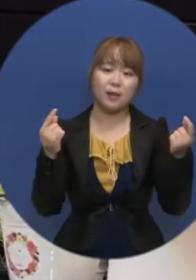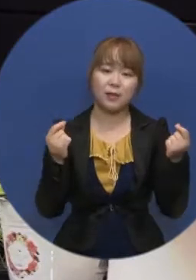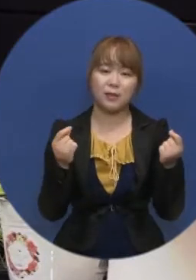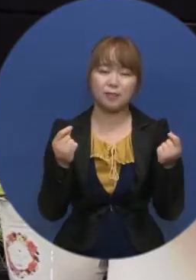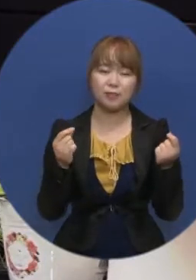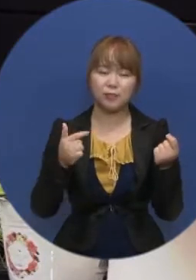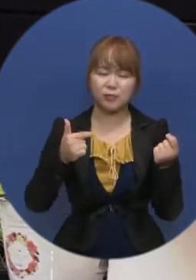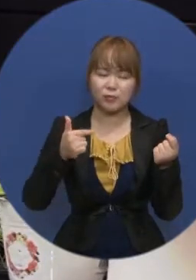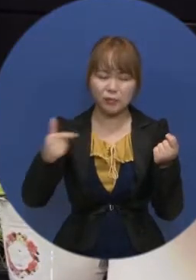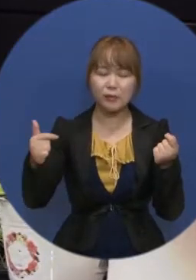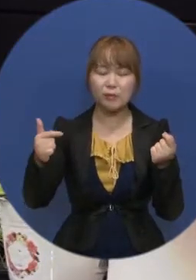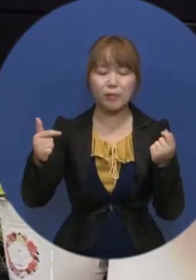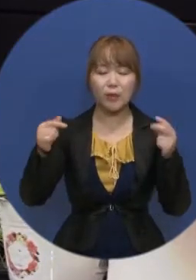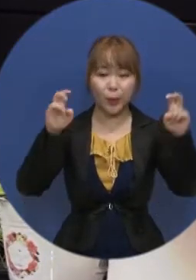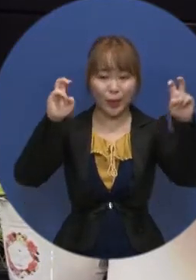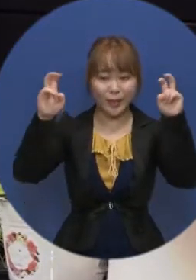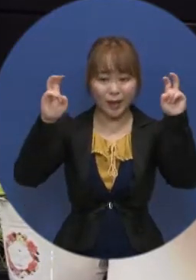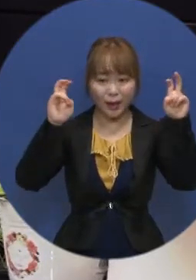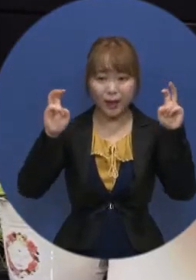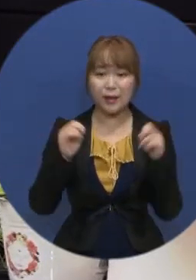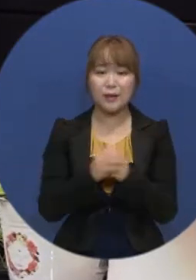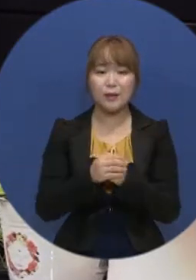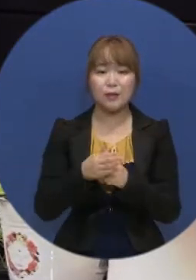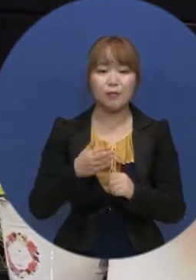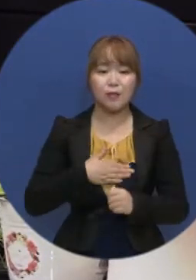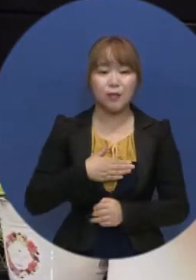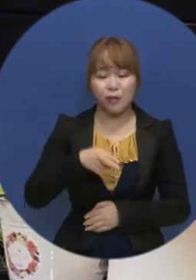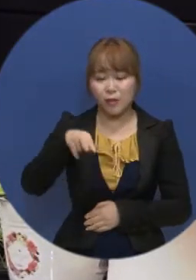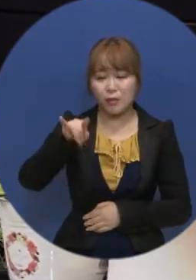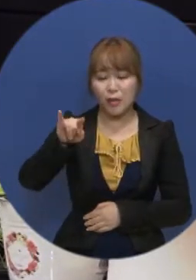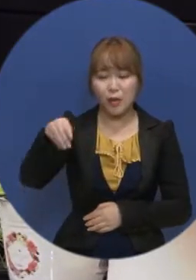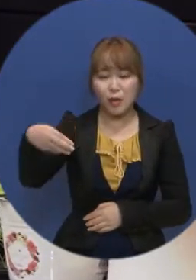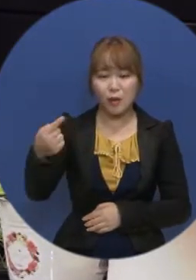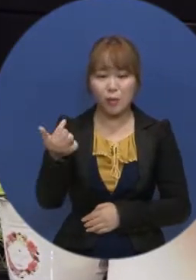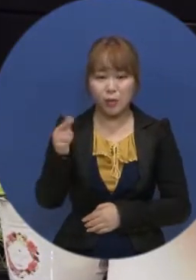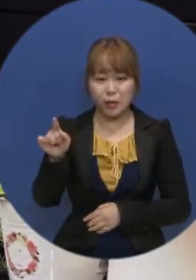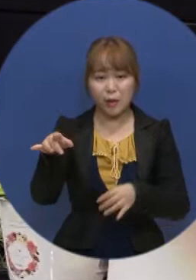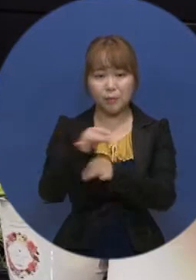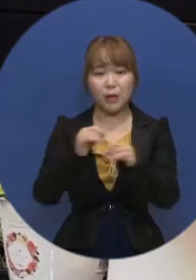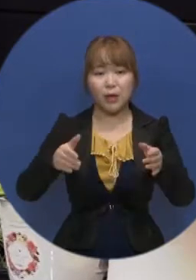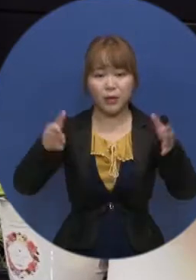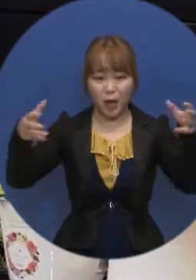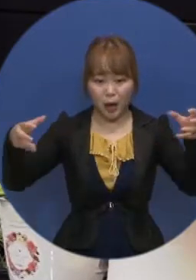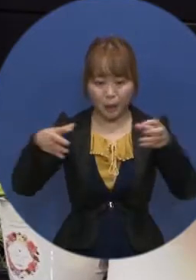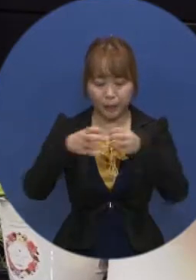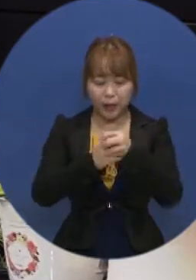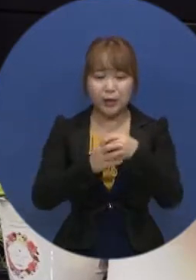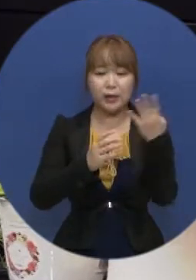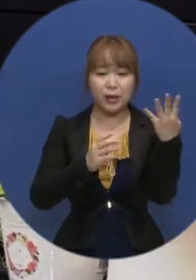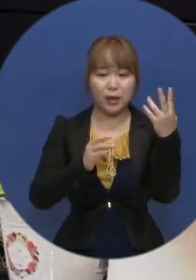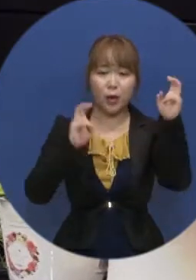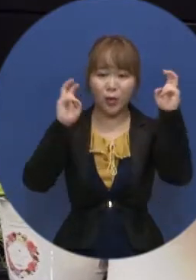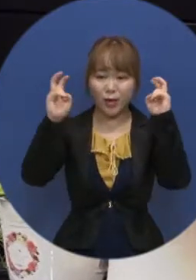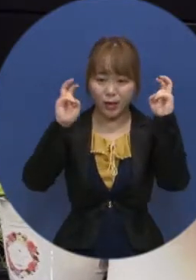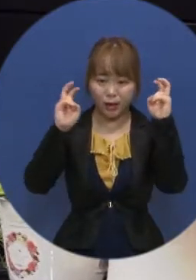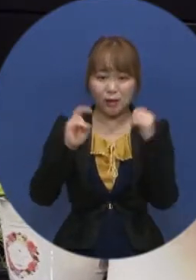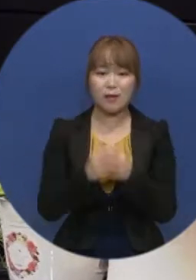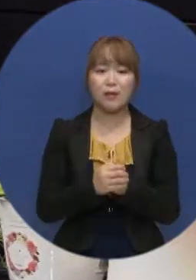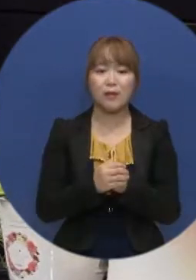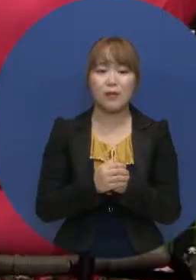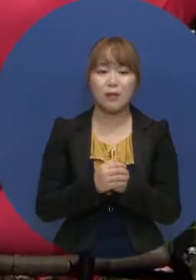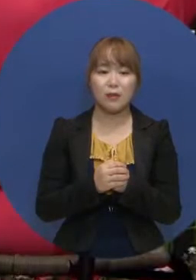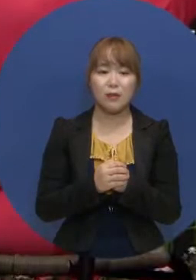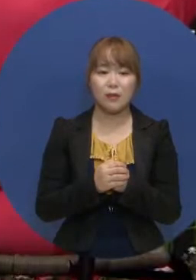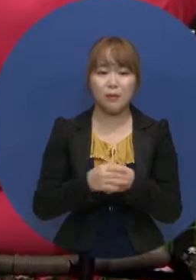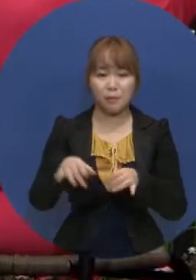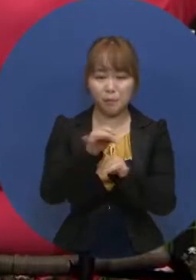그런 큰 회사가 네네. 저희 세로나 백화점 포함해서 네. 4개 회사가